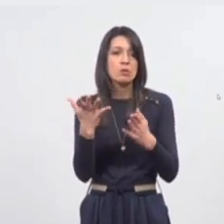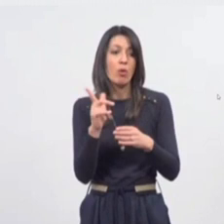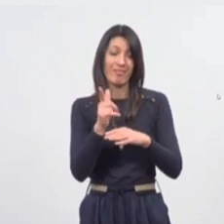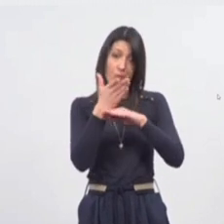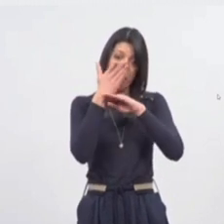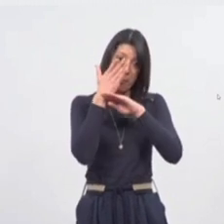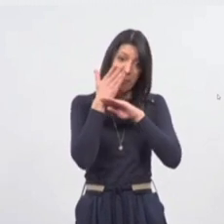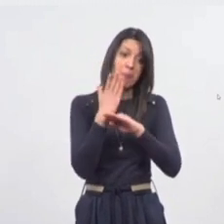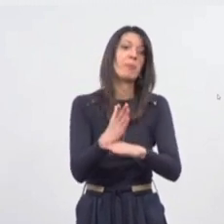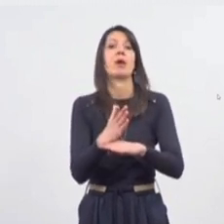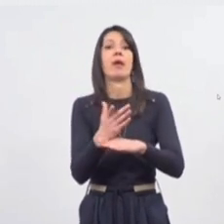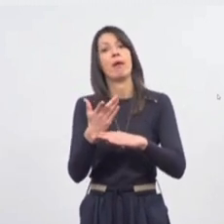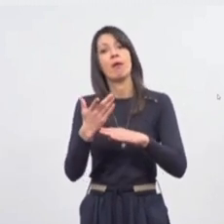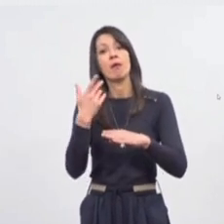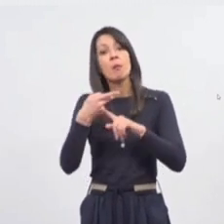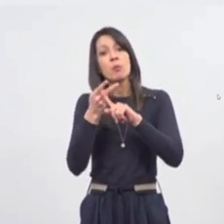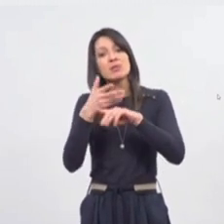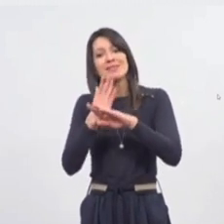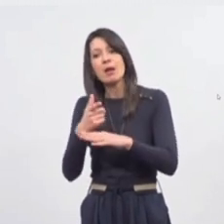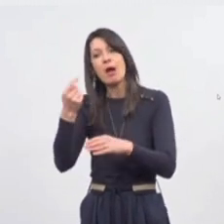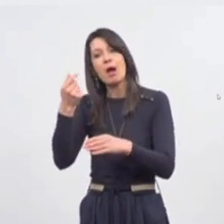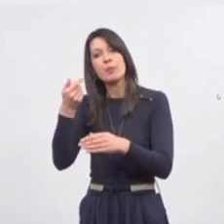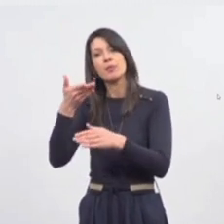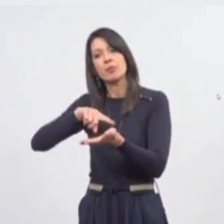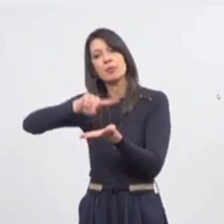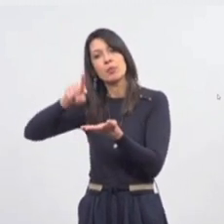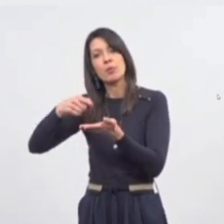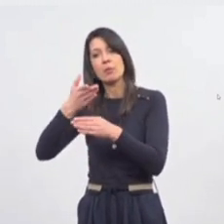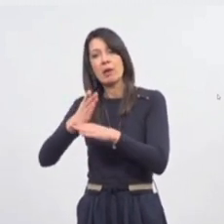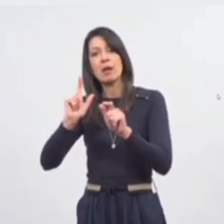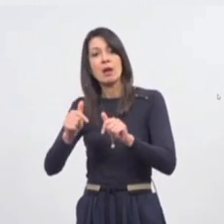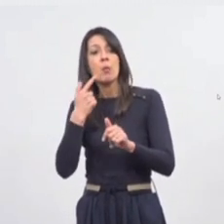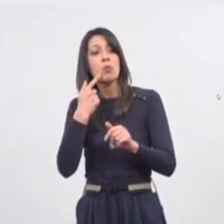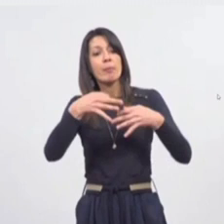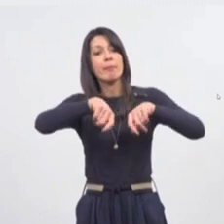des instruments et des financements de soutenir de manière concrète l'Ukraine.